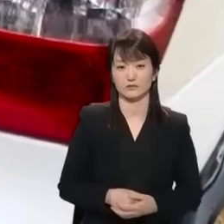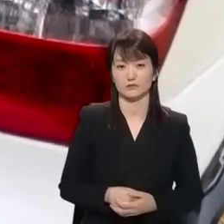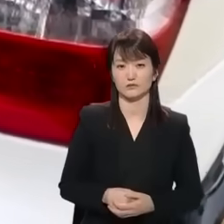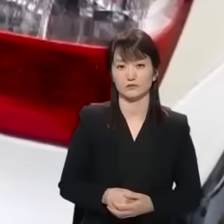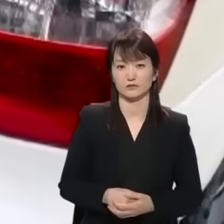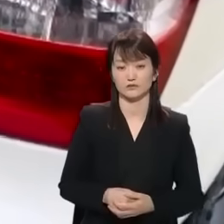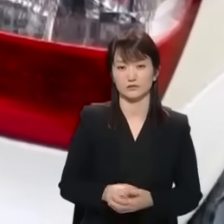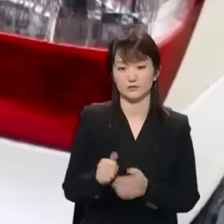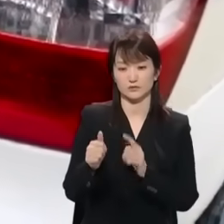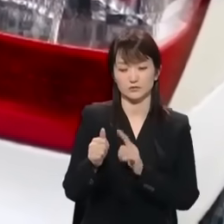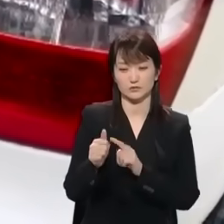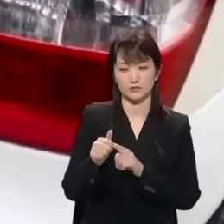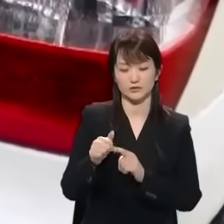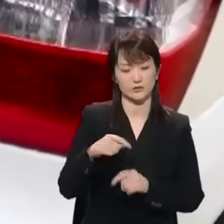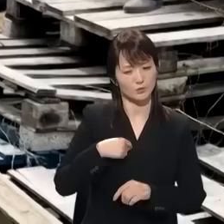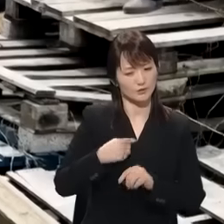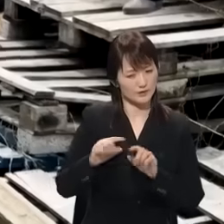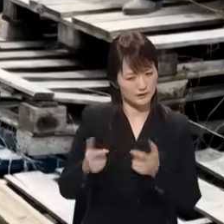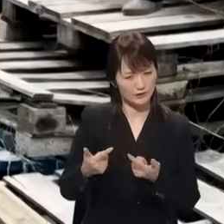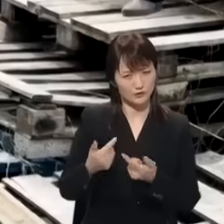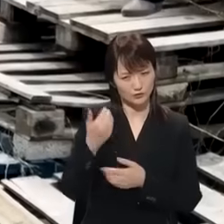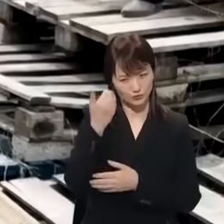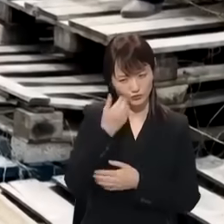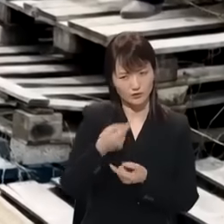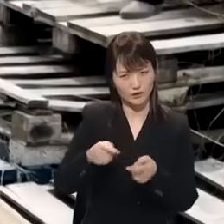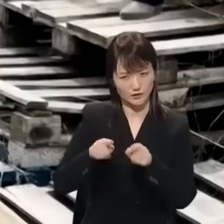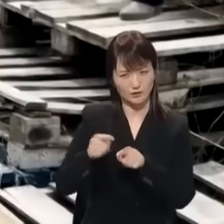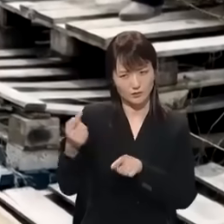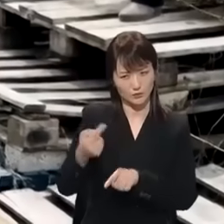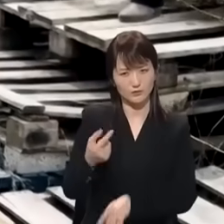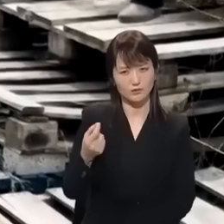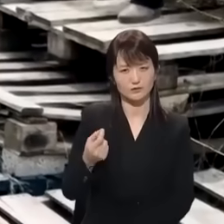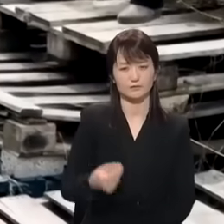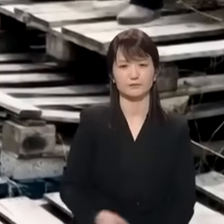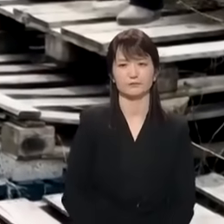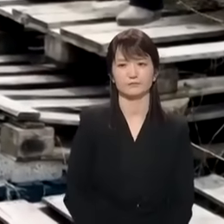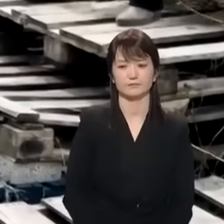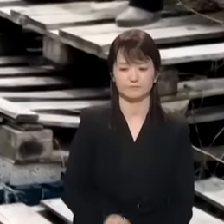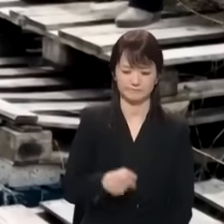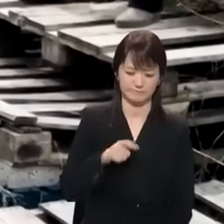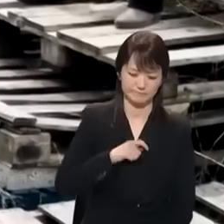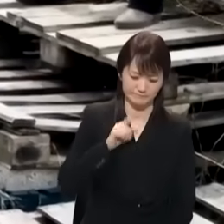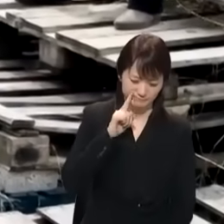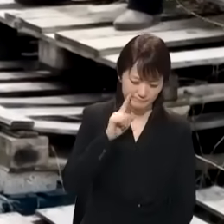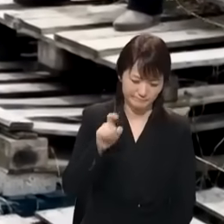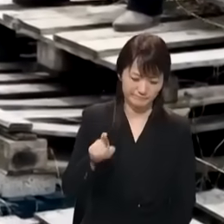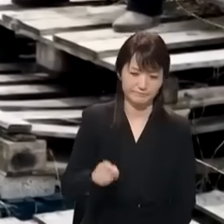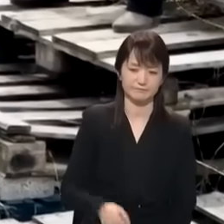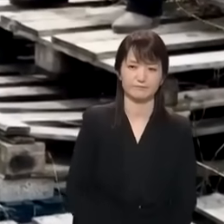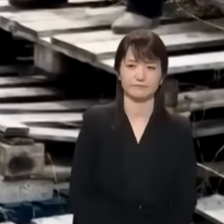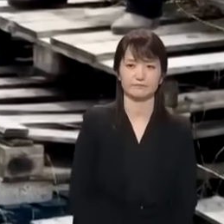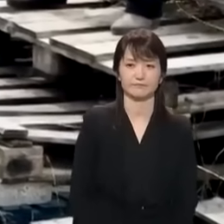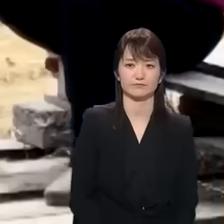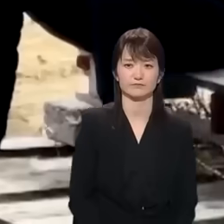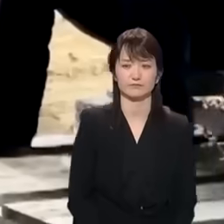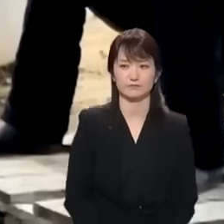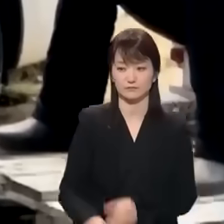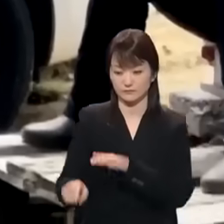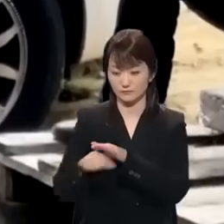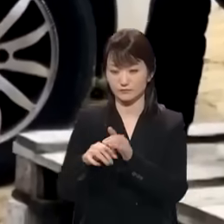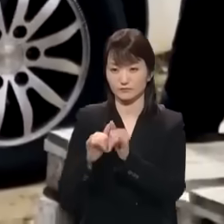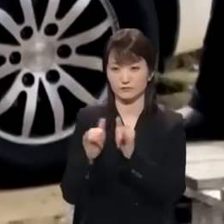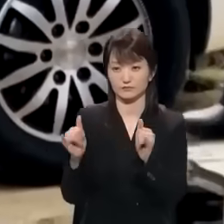봐요 혼자 아닌 거 같고 일행이 있는 거 같아요라고 했는데 그런 느낌이 들어 가지고 하게 생각했던 거예요 그런데 저 두룹 도둑